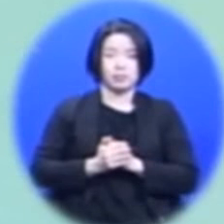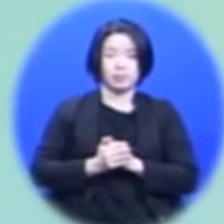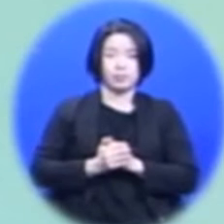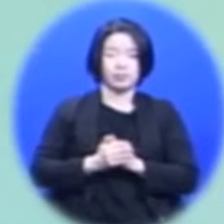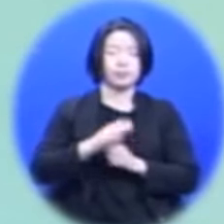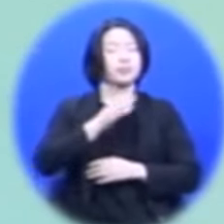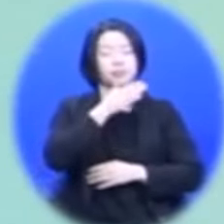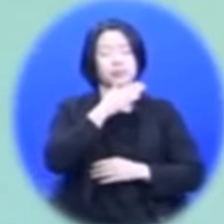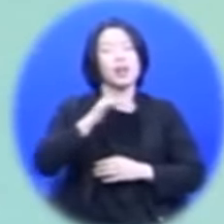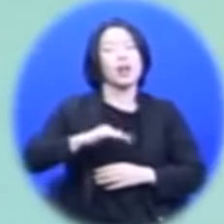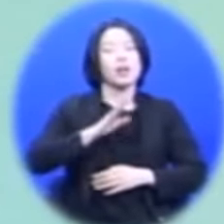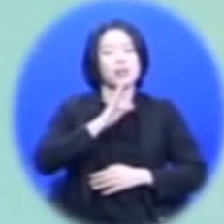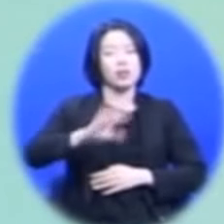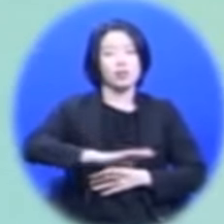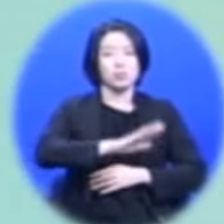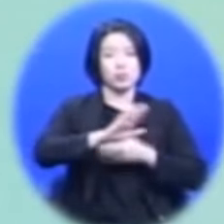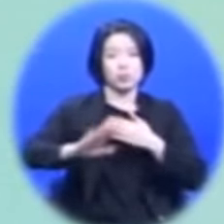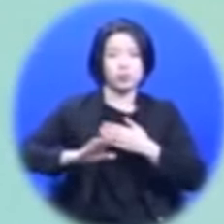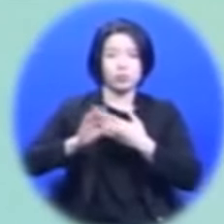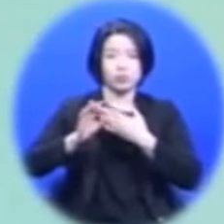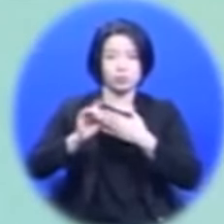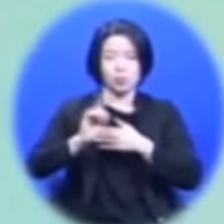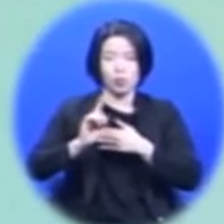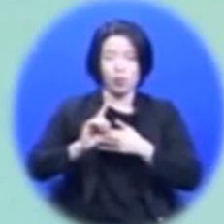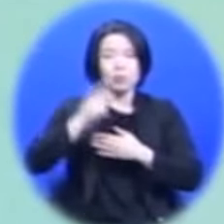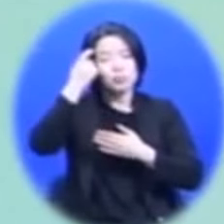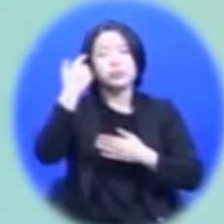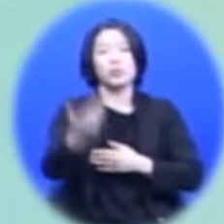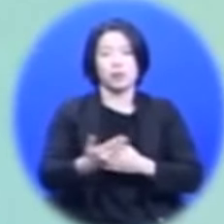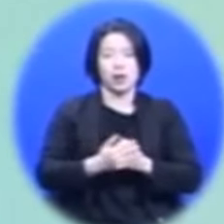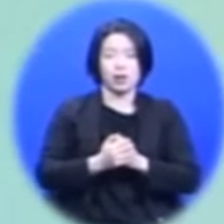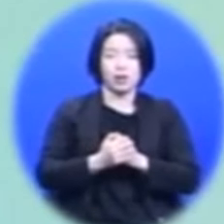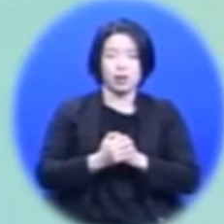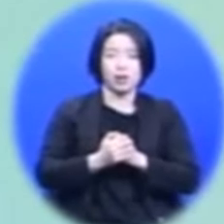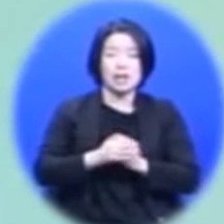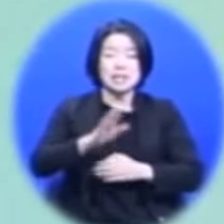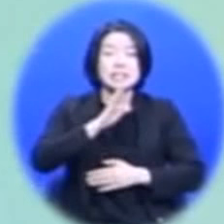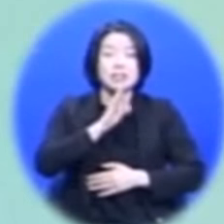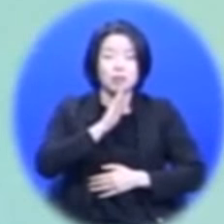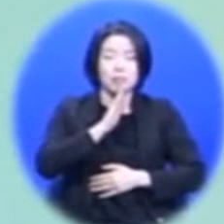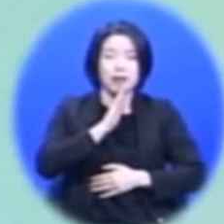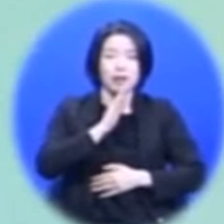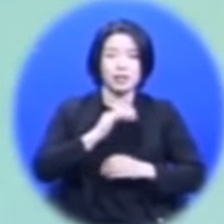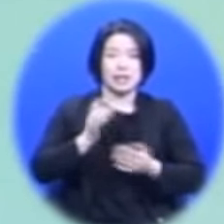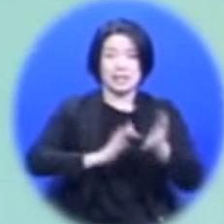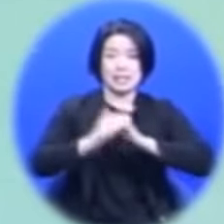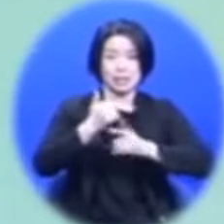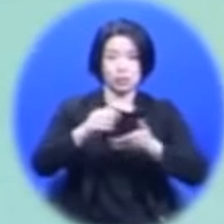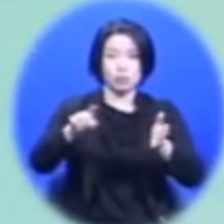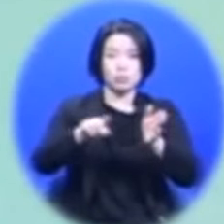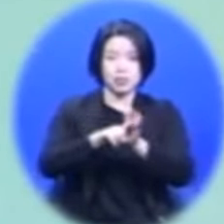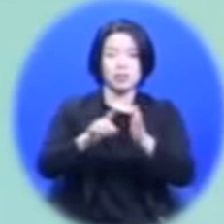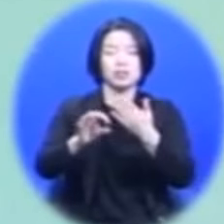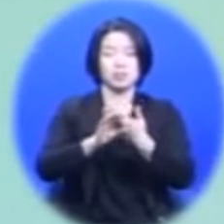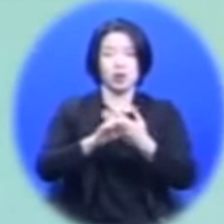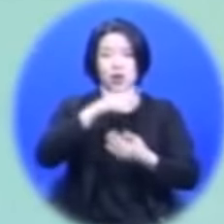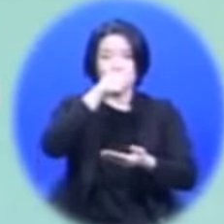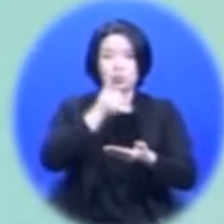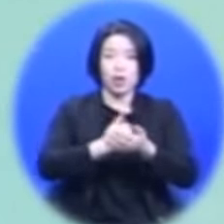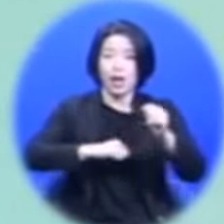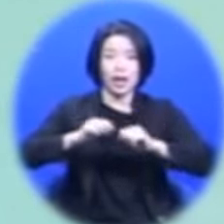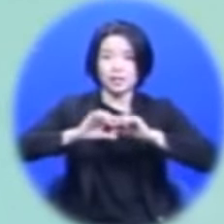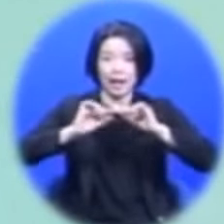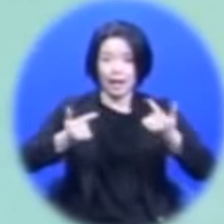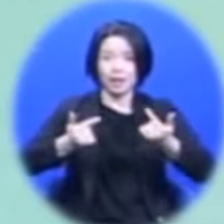아, 그러면 우리는 물어보게 돼요. 정말 예수 믿으면 죄 안 짓게 될